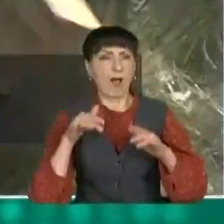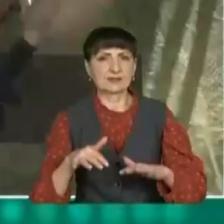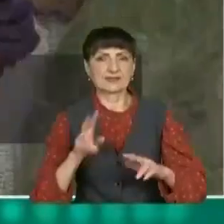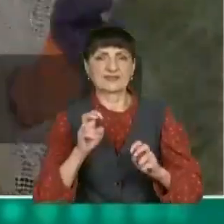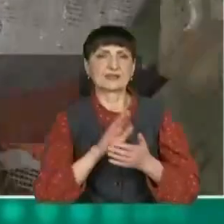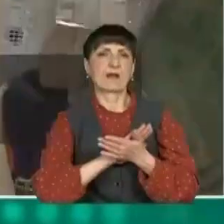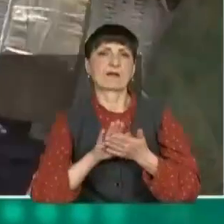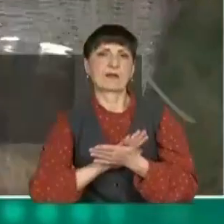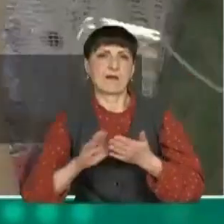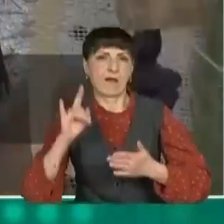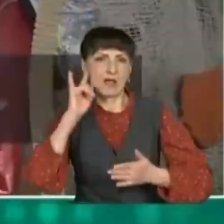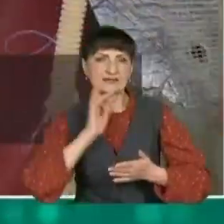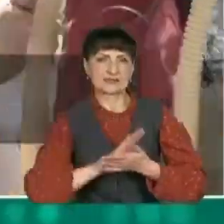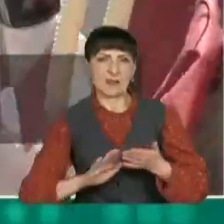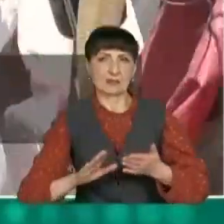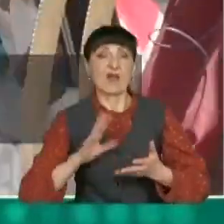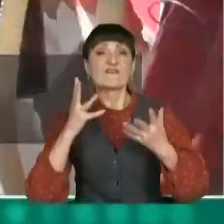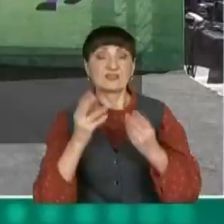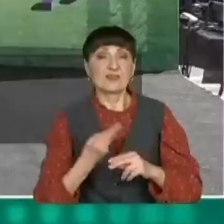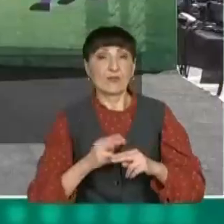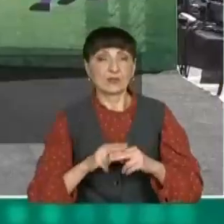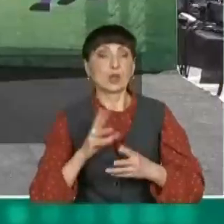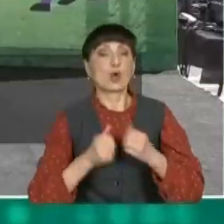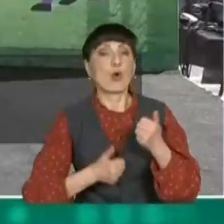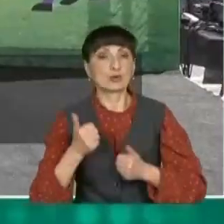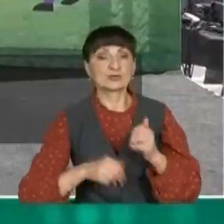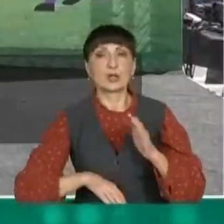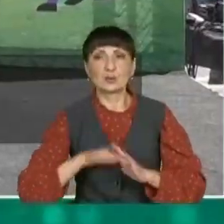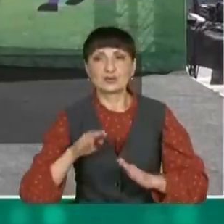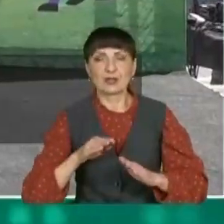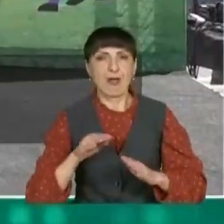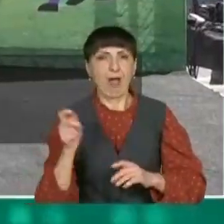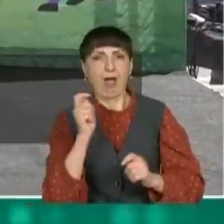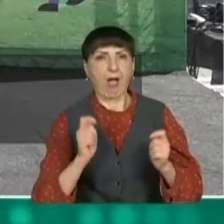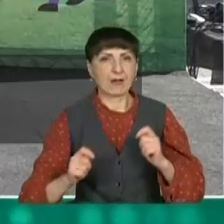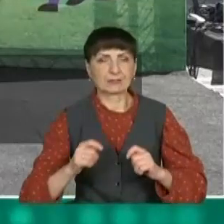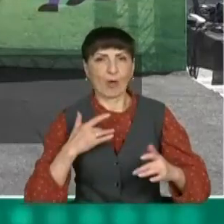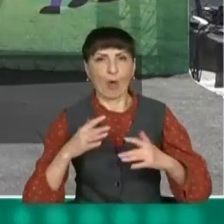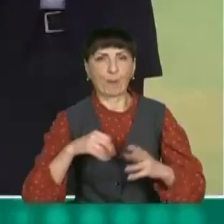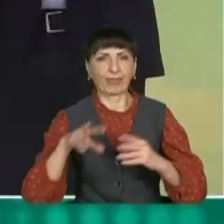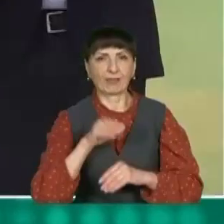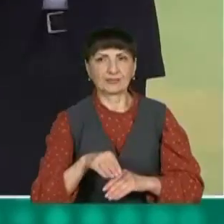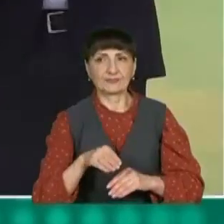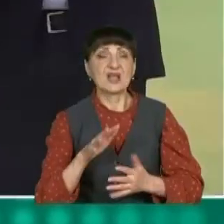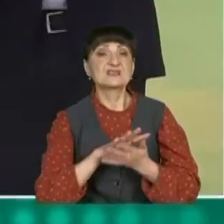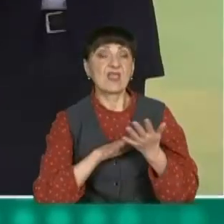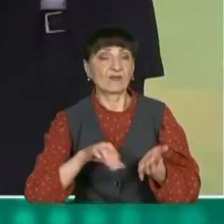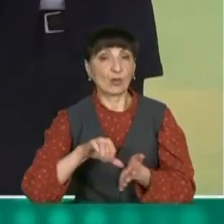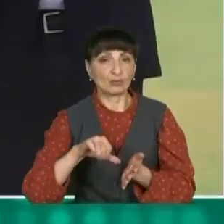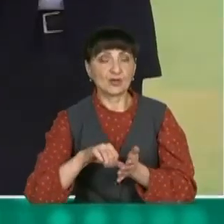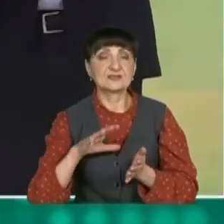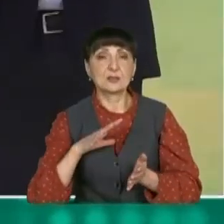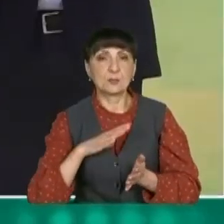Казахстан в этот день подвели также итоги конкурса на лучший Арто объект в рамках масштабной кампании заявки на его участие